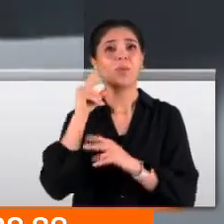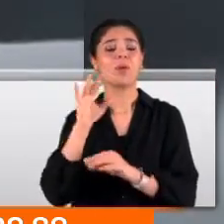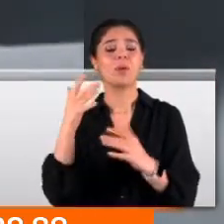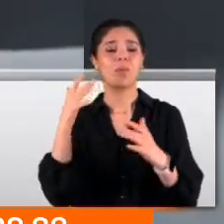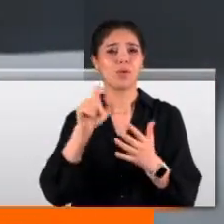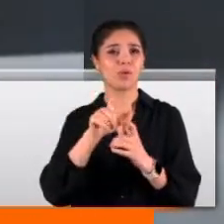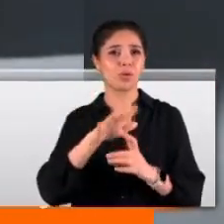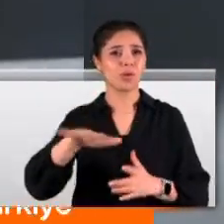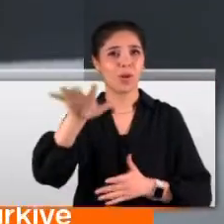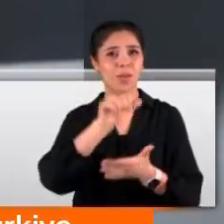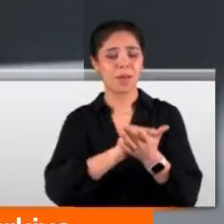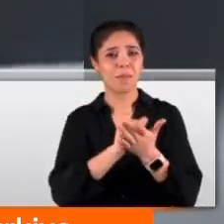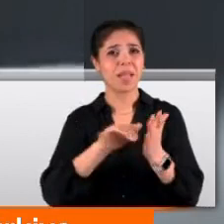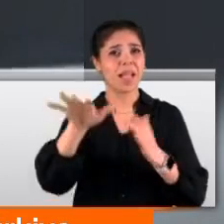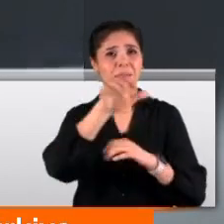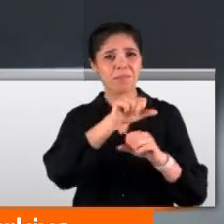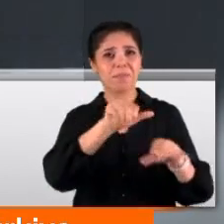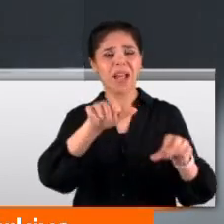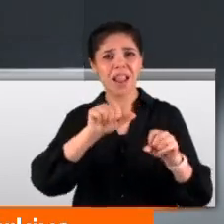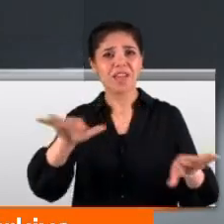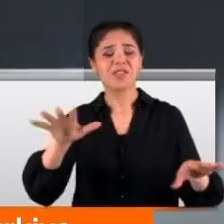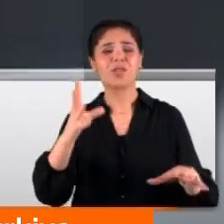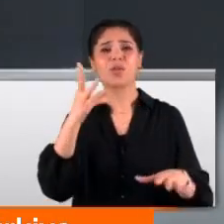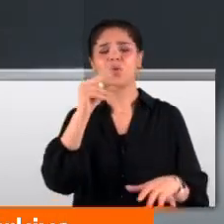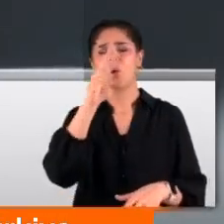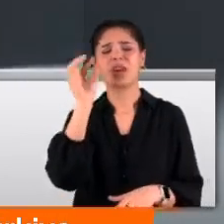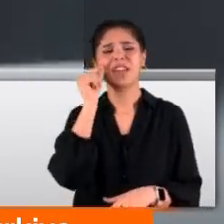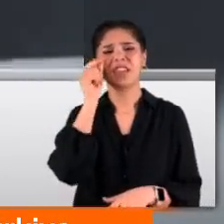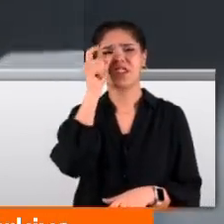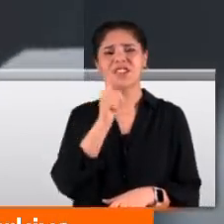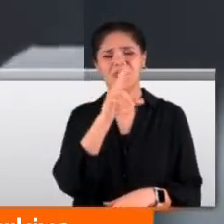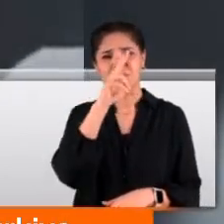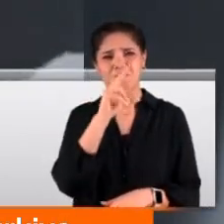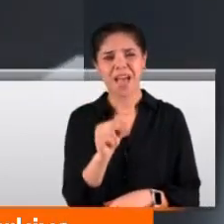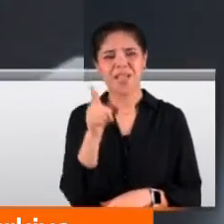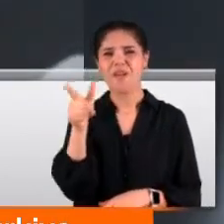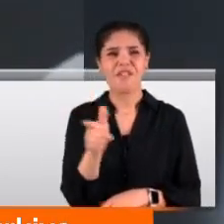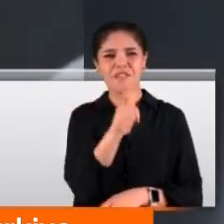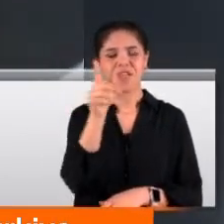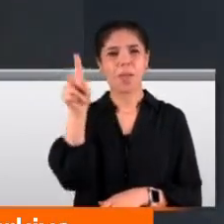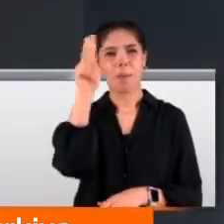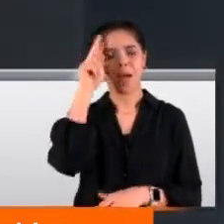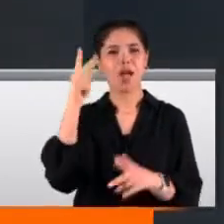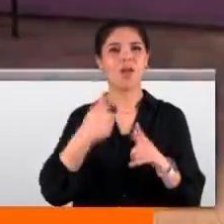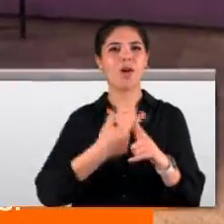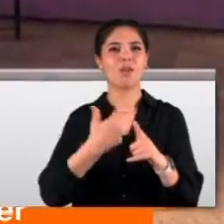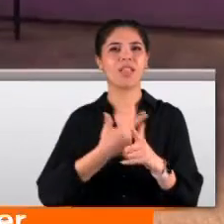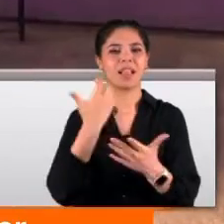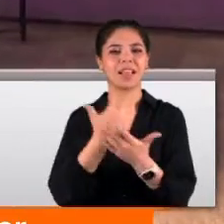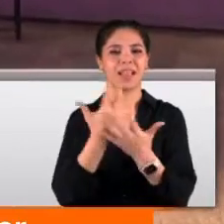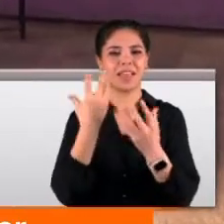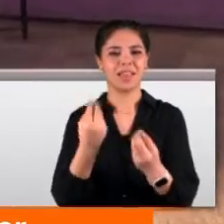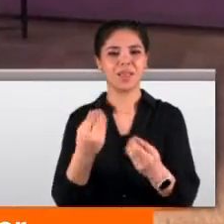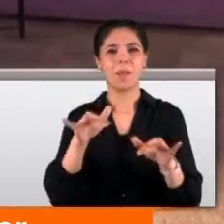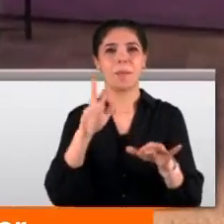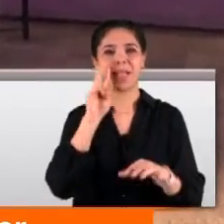medyada yüzlerce hesabın paylaştığı, milyonlarca kişinin beğendiği o görüntü İstanbul Beyoğlu'nda bir otelde kayda geçti. Bu otelde bir piyano